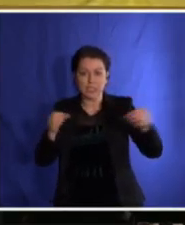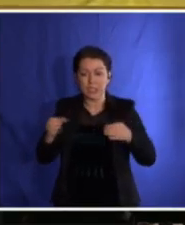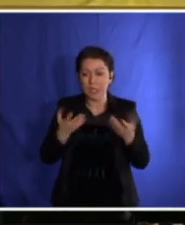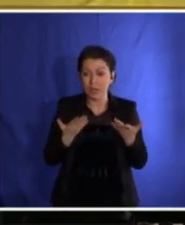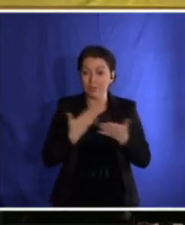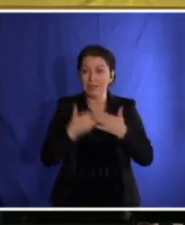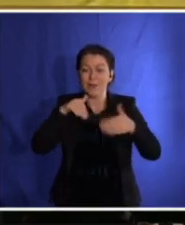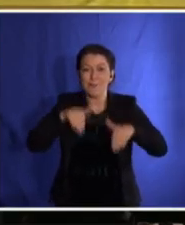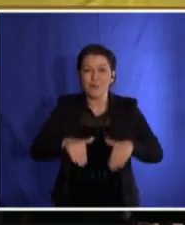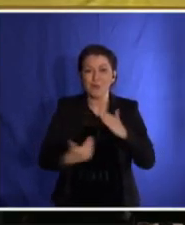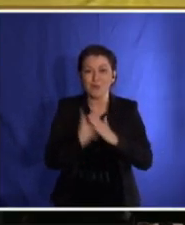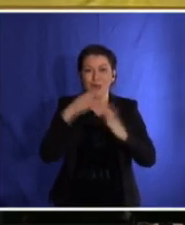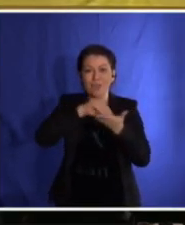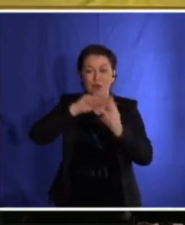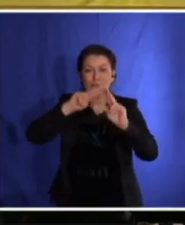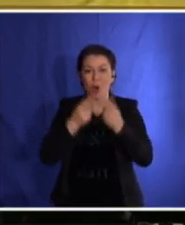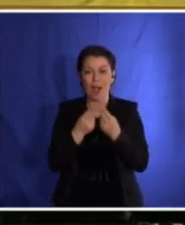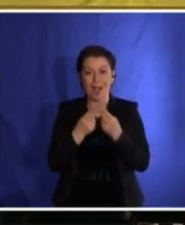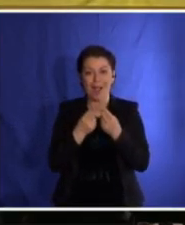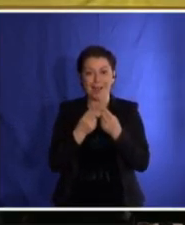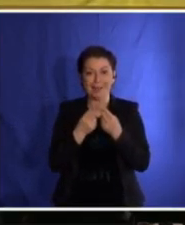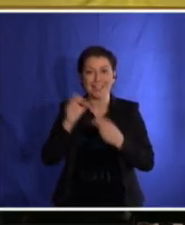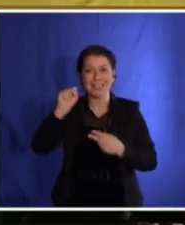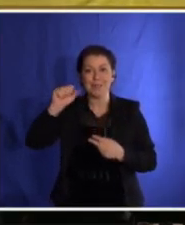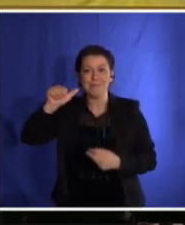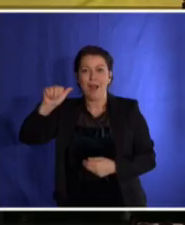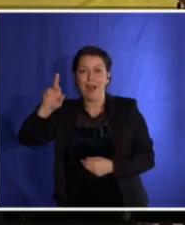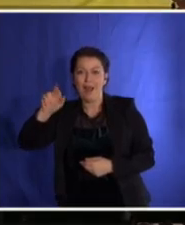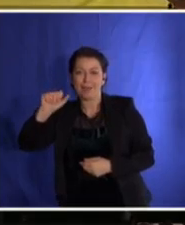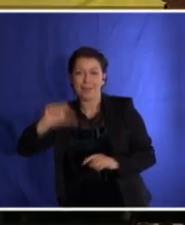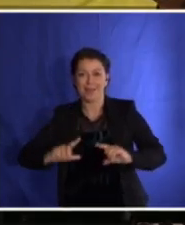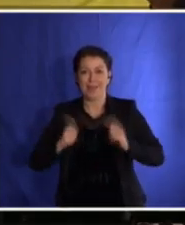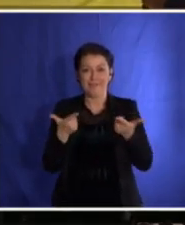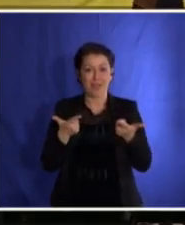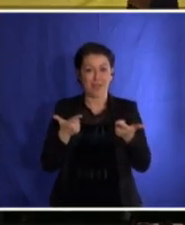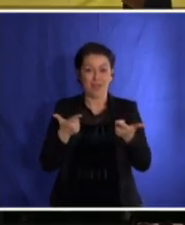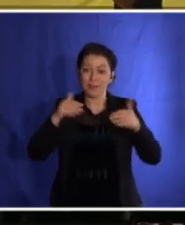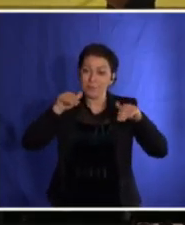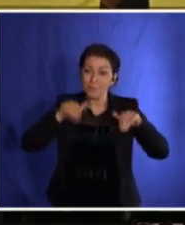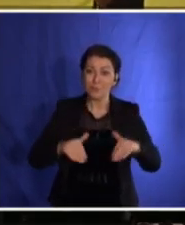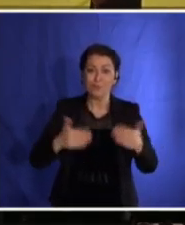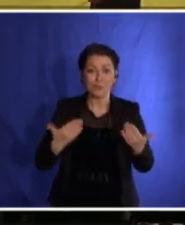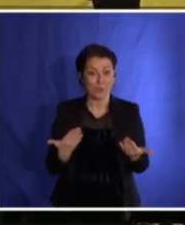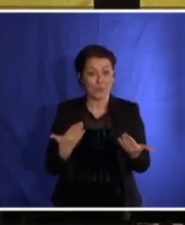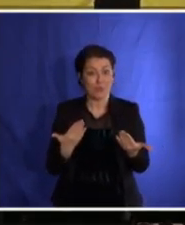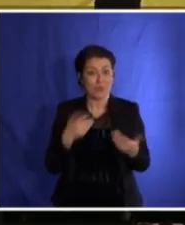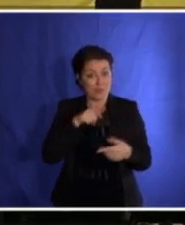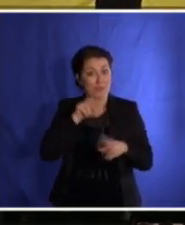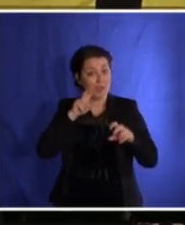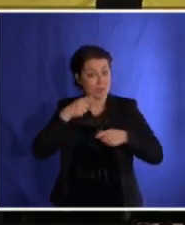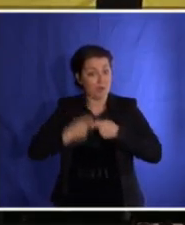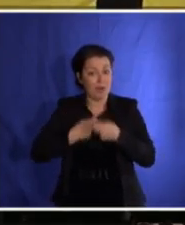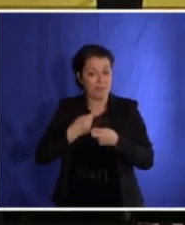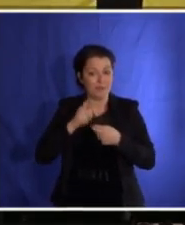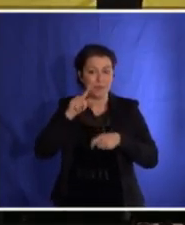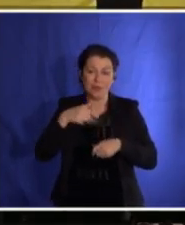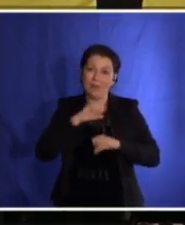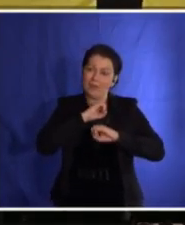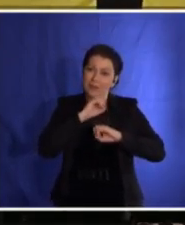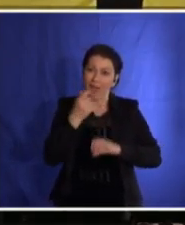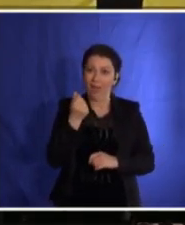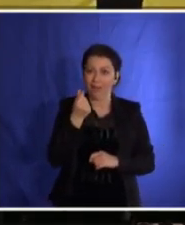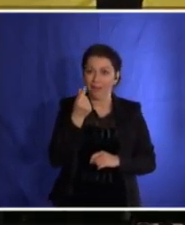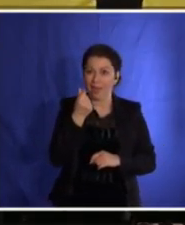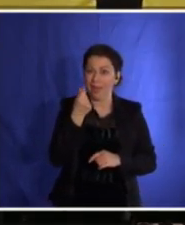Living. Wir müssen daran arbeiten. Und das drückt die Geldbörse.